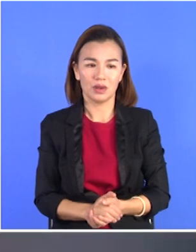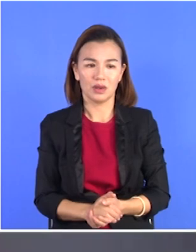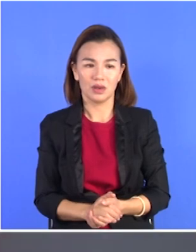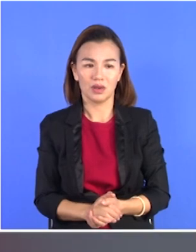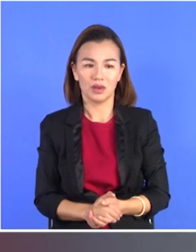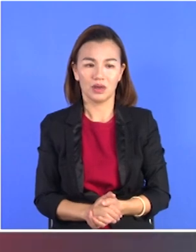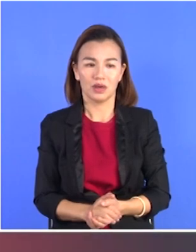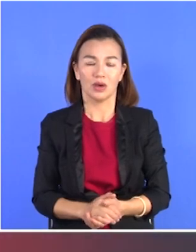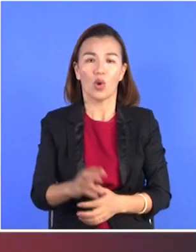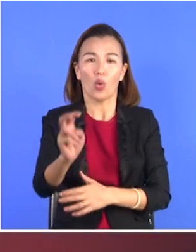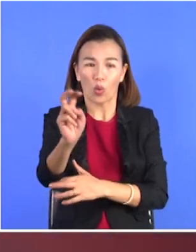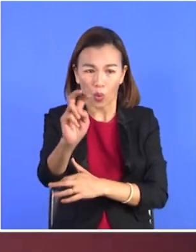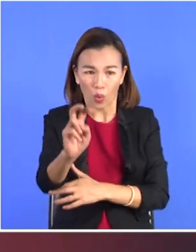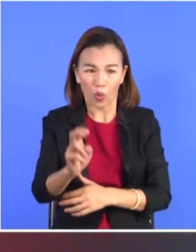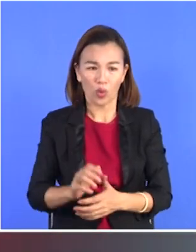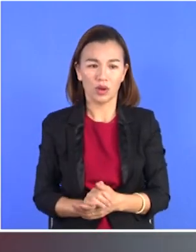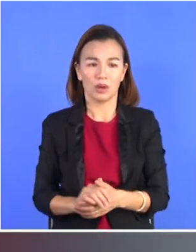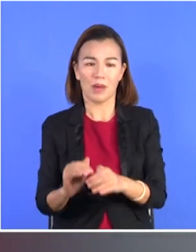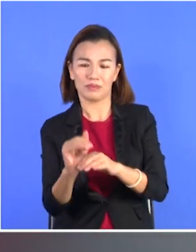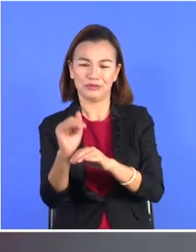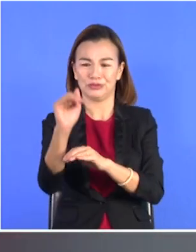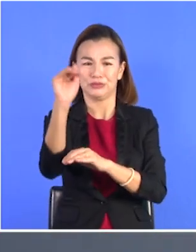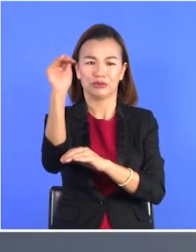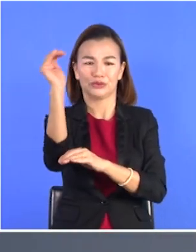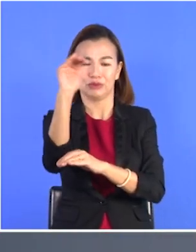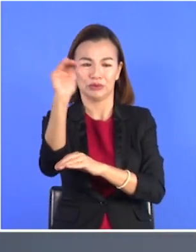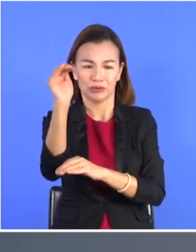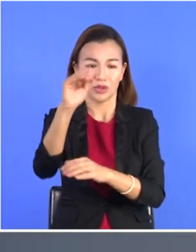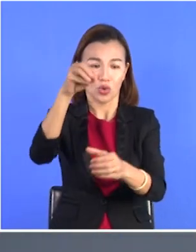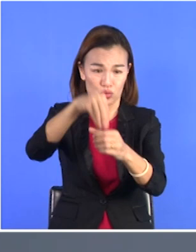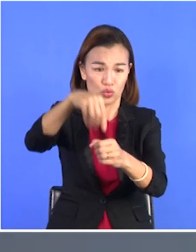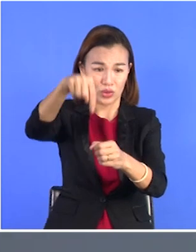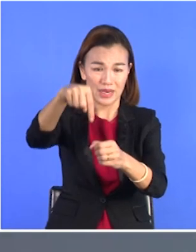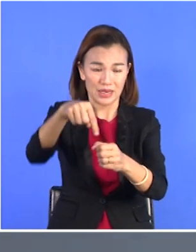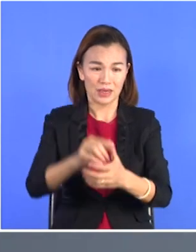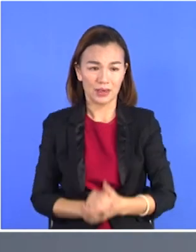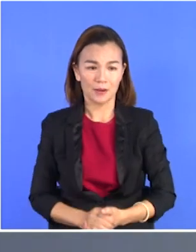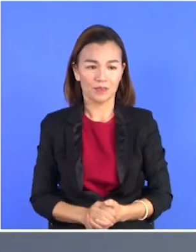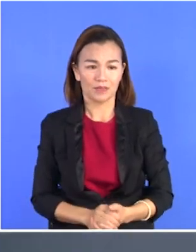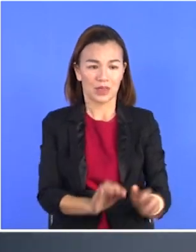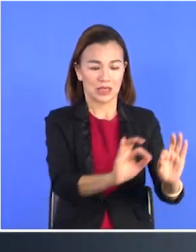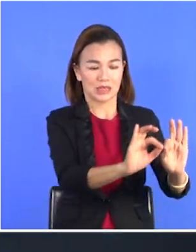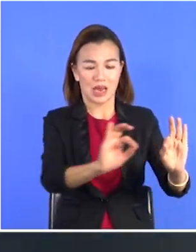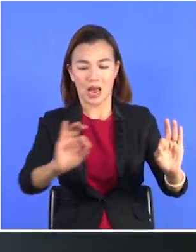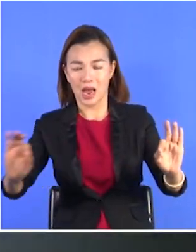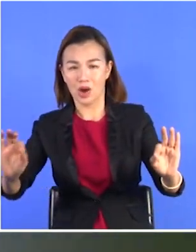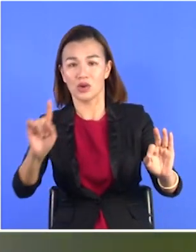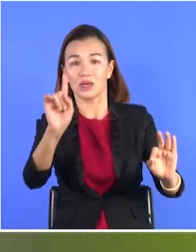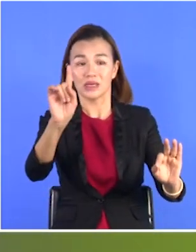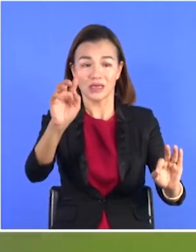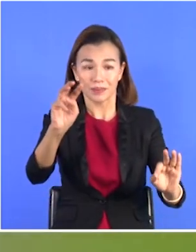งูค่ะงูเห่าด้วยนะอยู่ในกระเป๋าเสื้อผ้าดคยาวได้เมึ